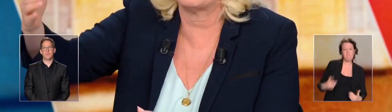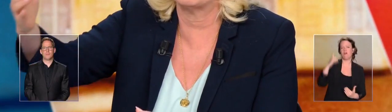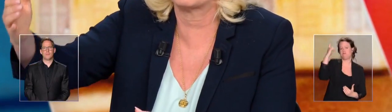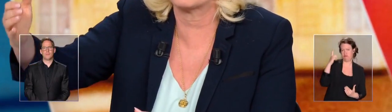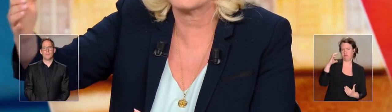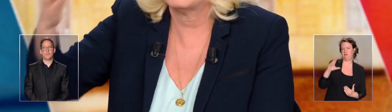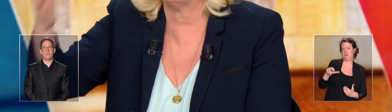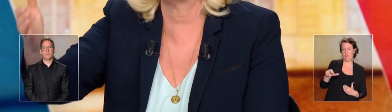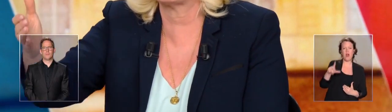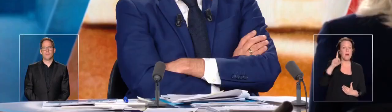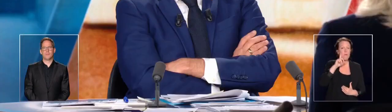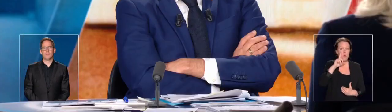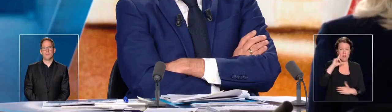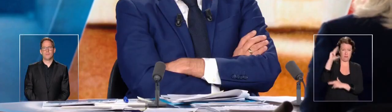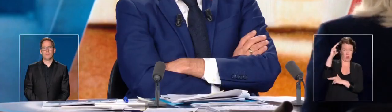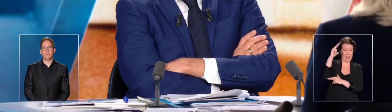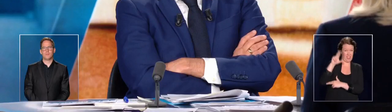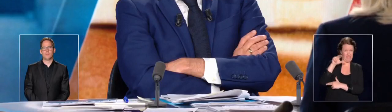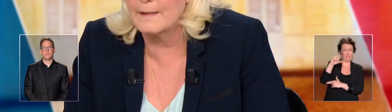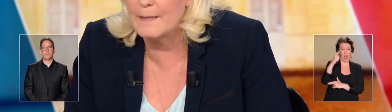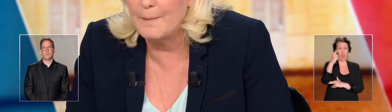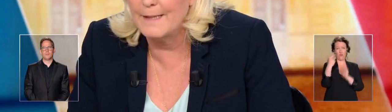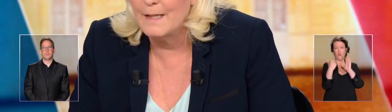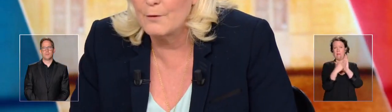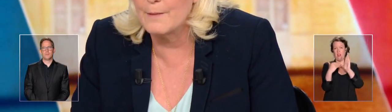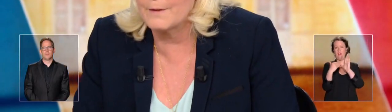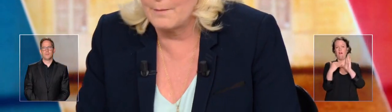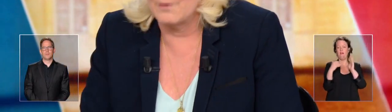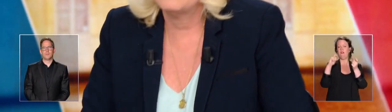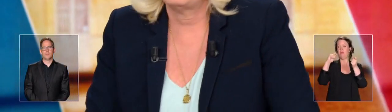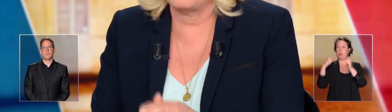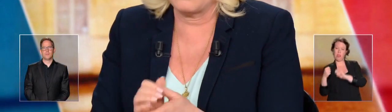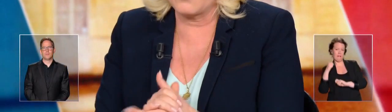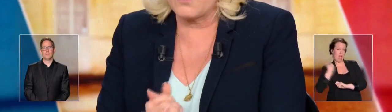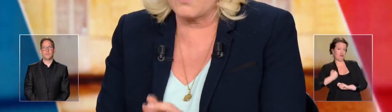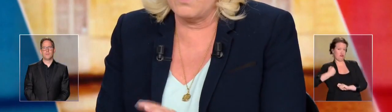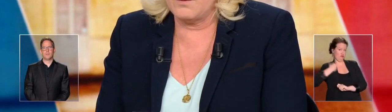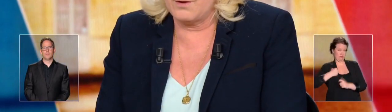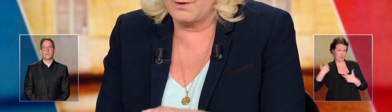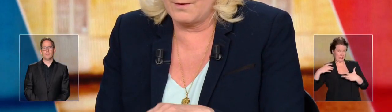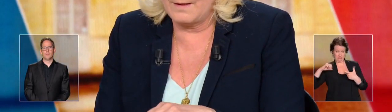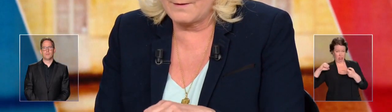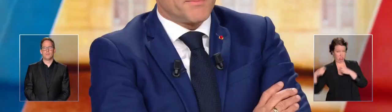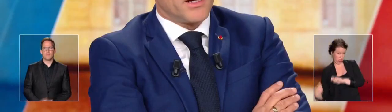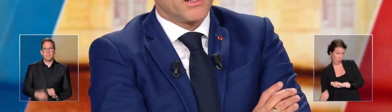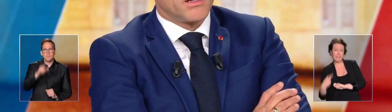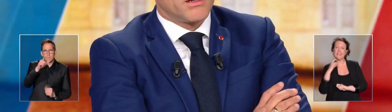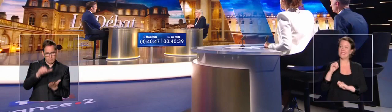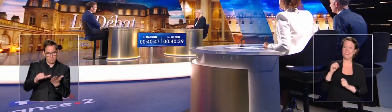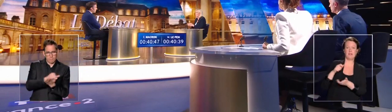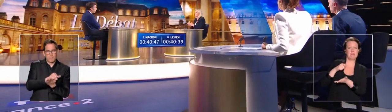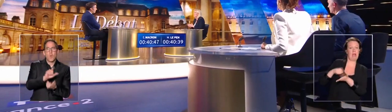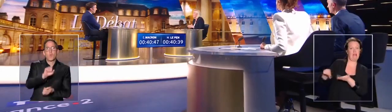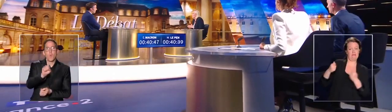mille qui vont arriver en bout de course et en bout de course et bien ce n'est pas l'état qui paye le démantèlement ce sont des menteurs de sang mais